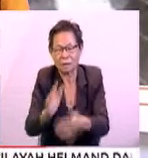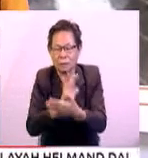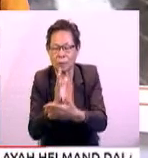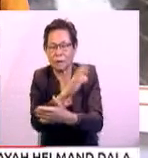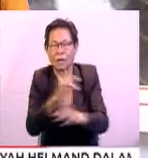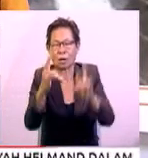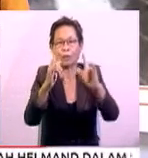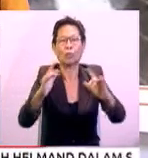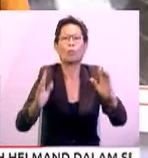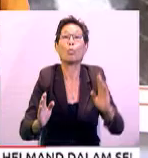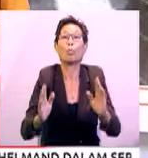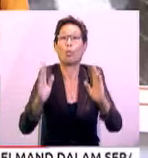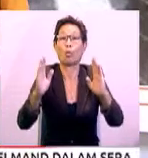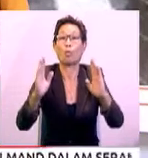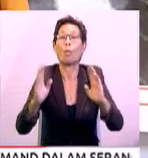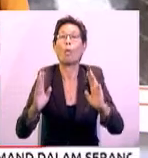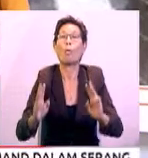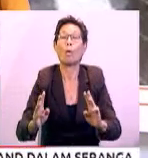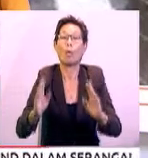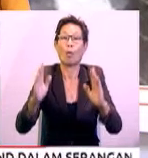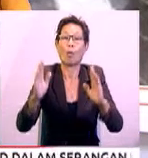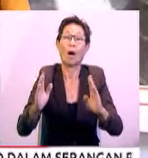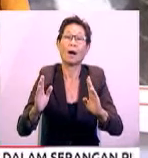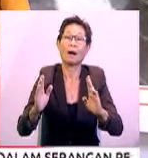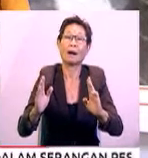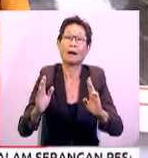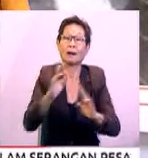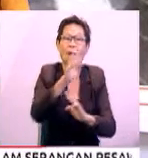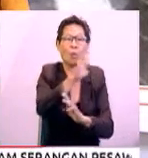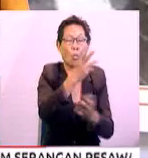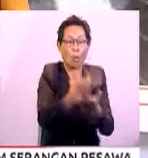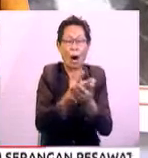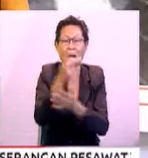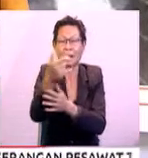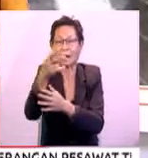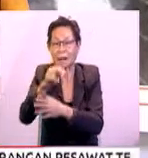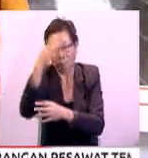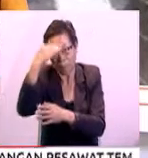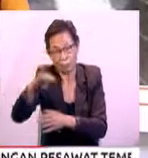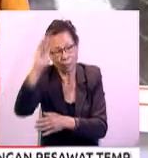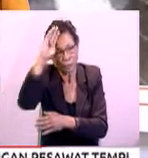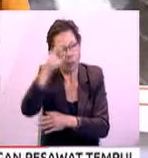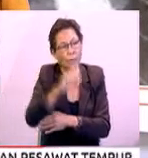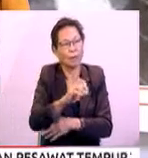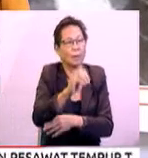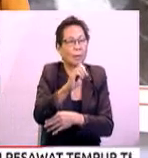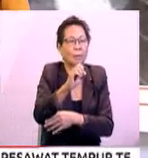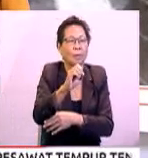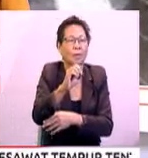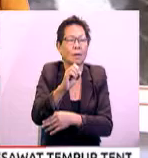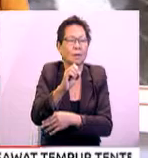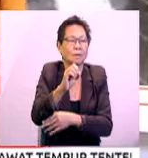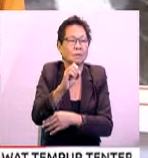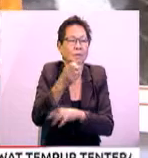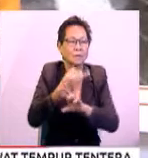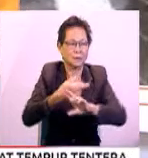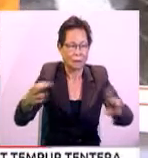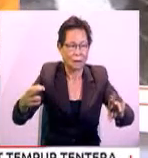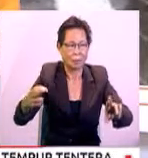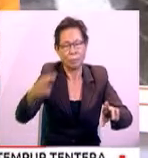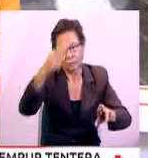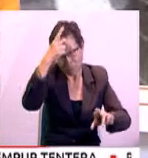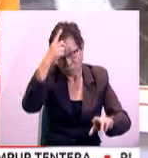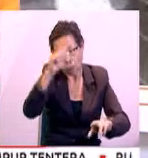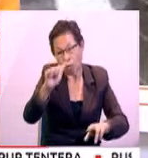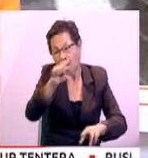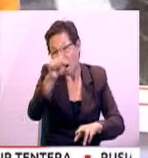dan kubur di Wang Klian, Perlis. Perkara berkenaan dinyatakan Perusi Suruhanjaya Integriti Agensi Penguatkuasaan SIAP Dato'